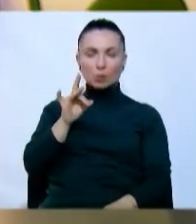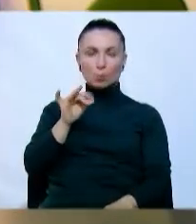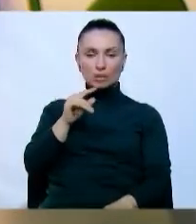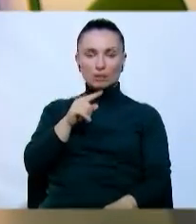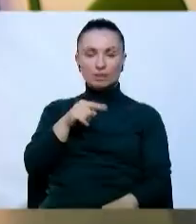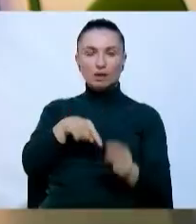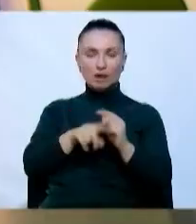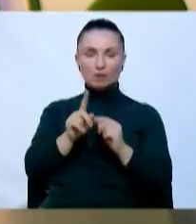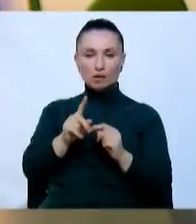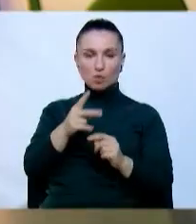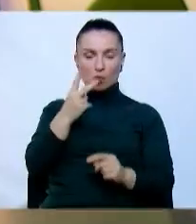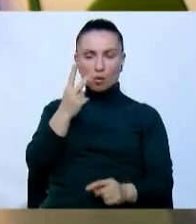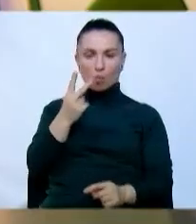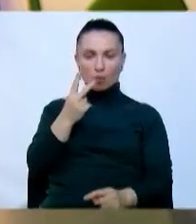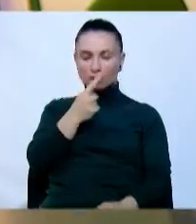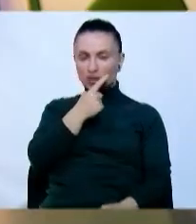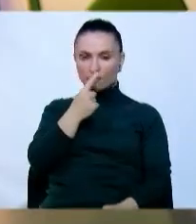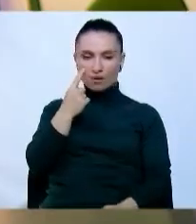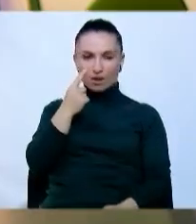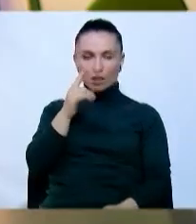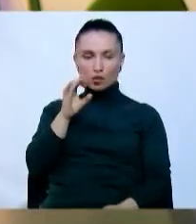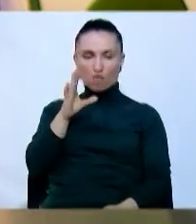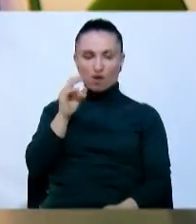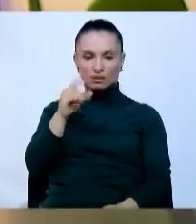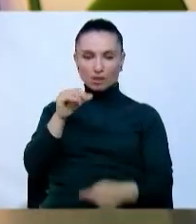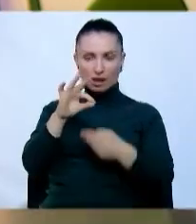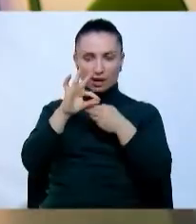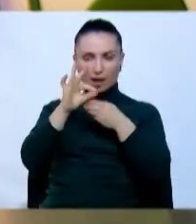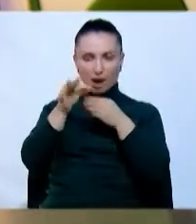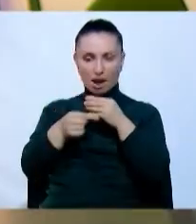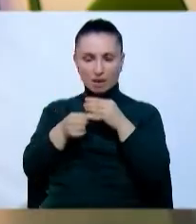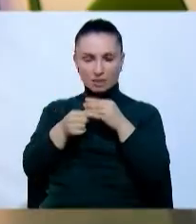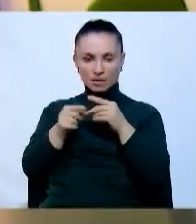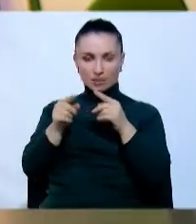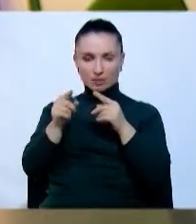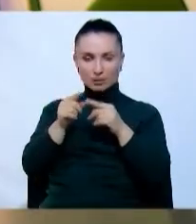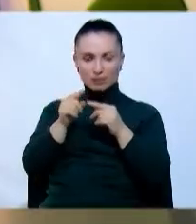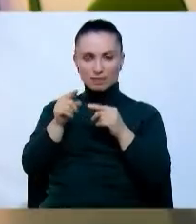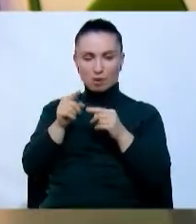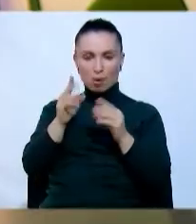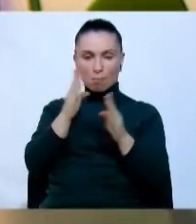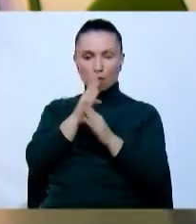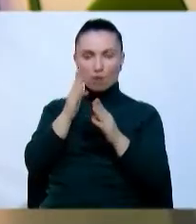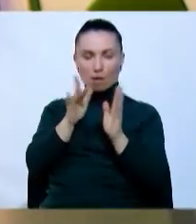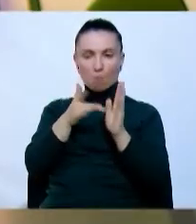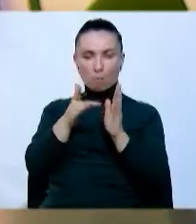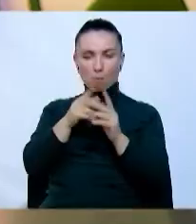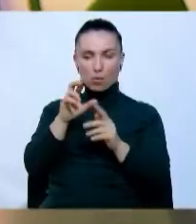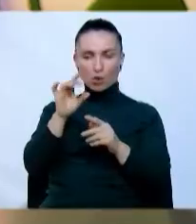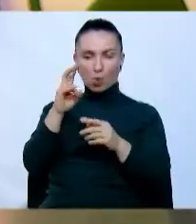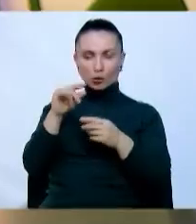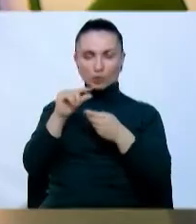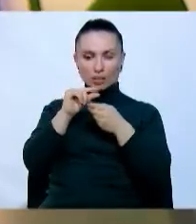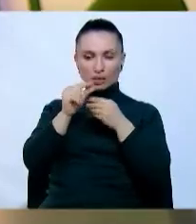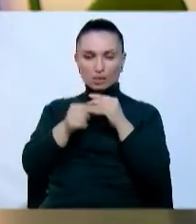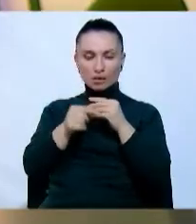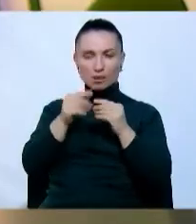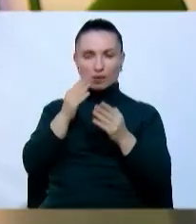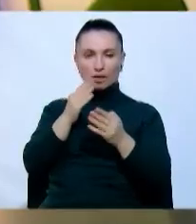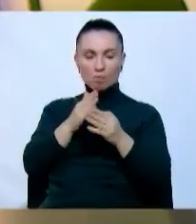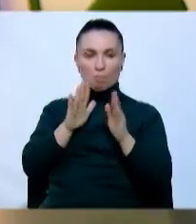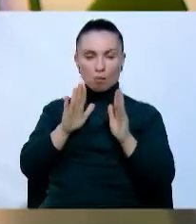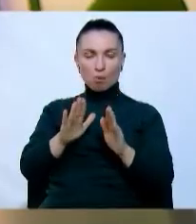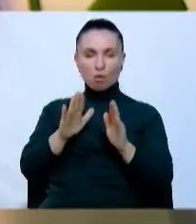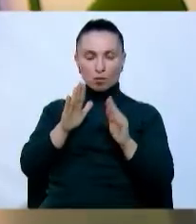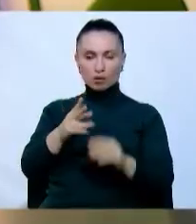შედის ორი ნაწილი თვალის, ეს არის რქოვანა გარსი და ეს არის ბუნებრივი ბროლი, რომლის ფუნქციაც არის